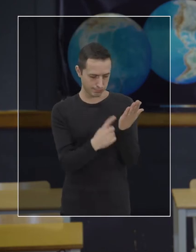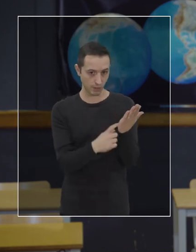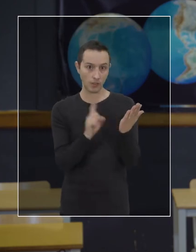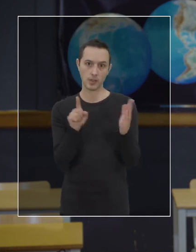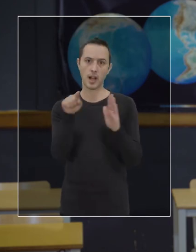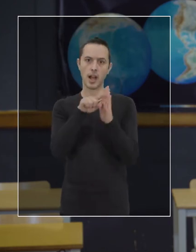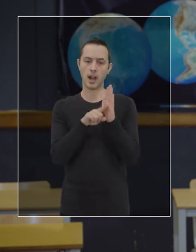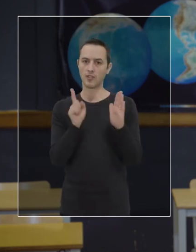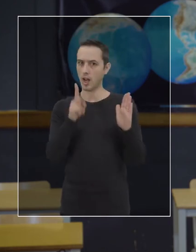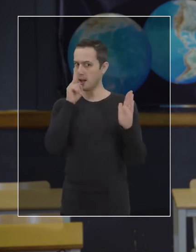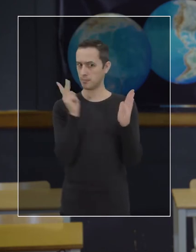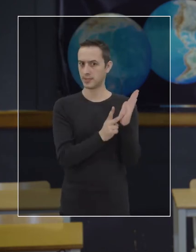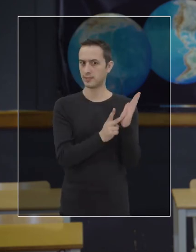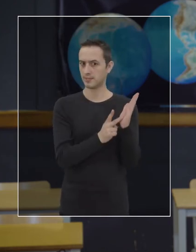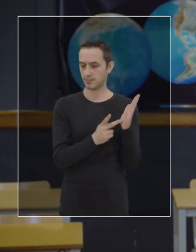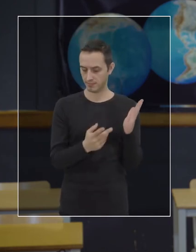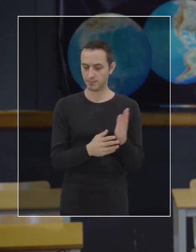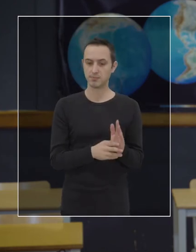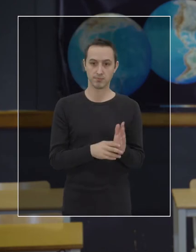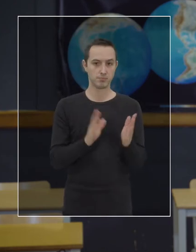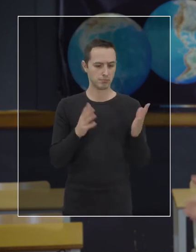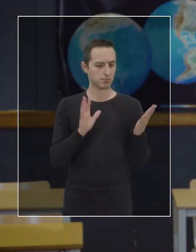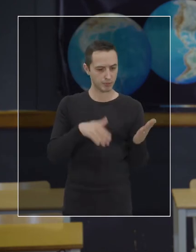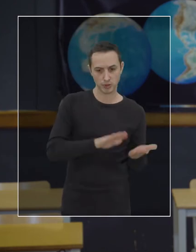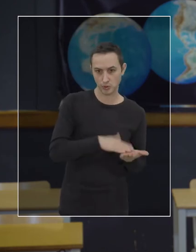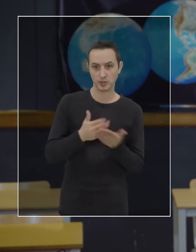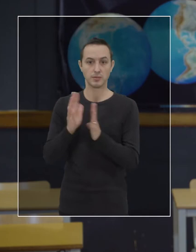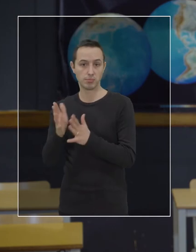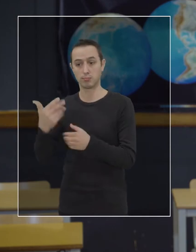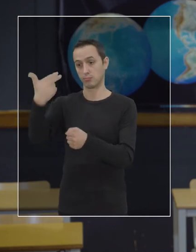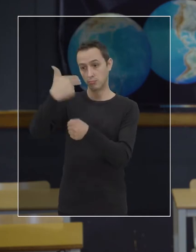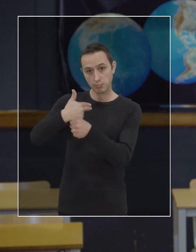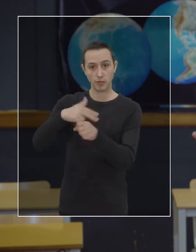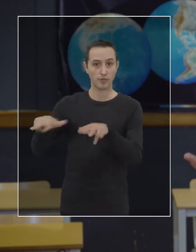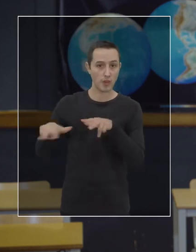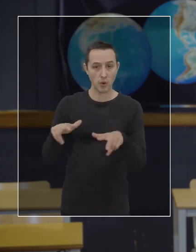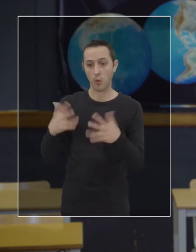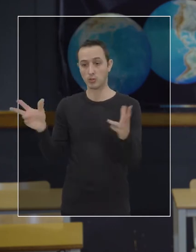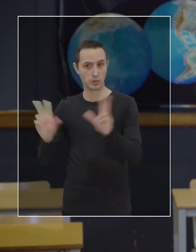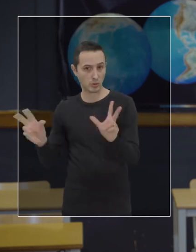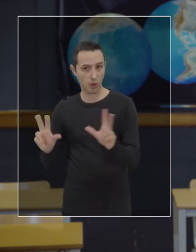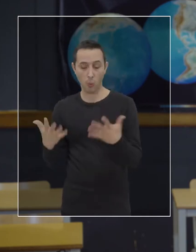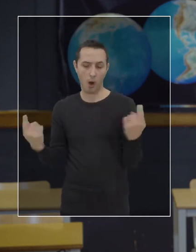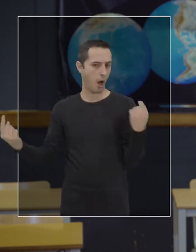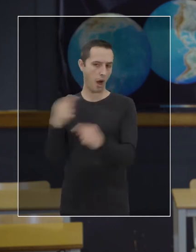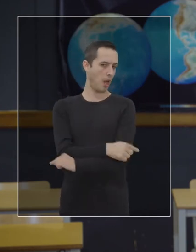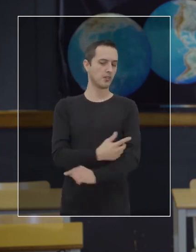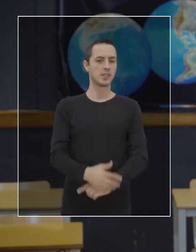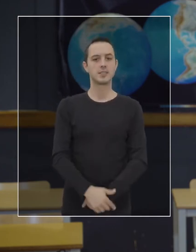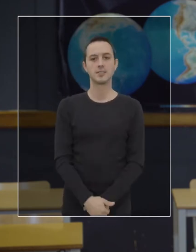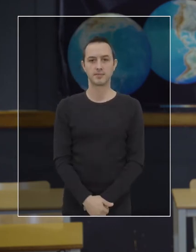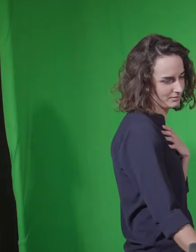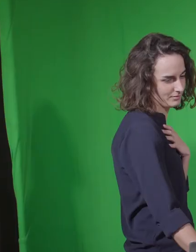maîtrise les étapes, c'est-à-dire on a des règles à respecter et puis on traduit en langue des signes avec une vidéo, un ordinateur et voilà,